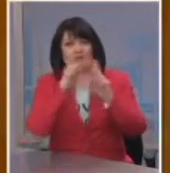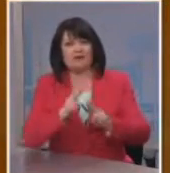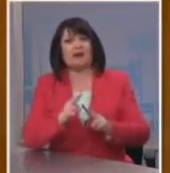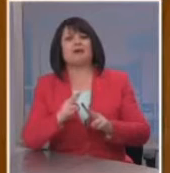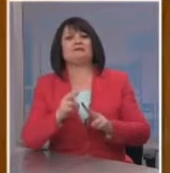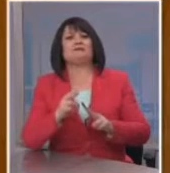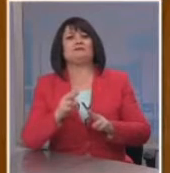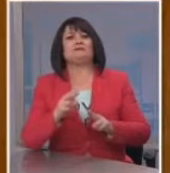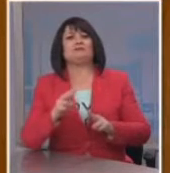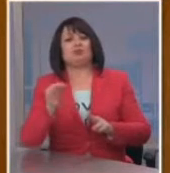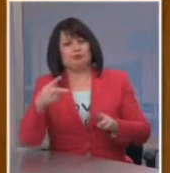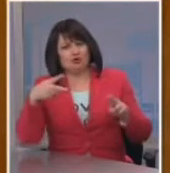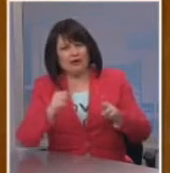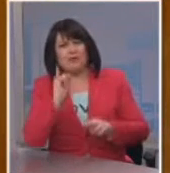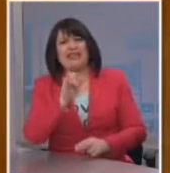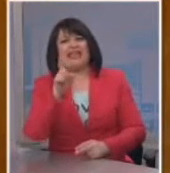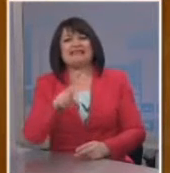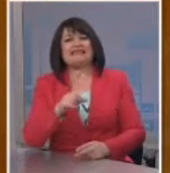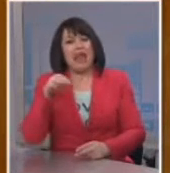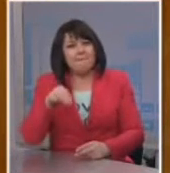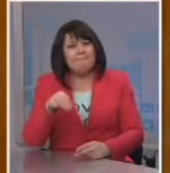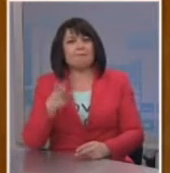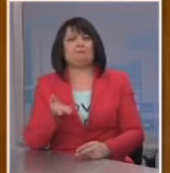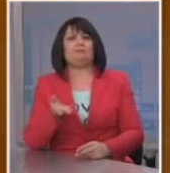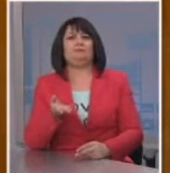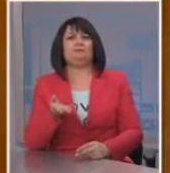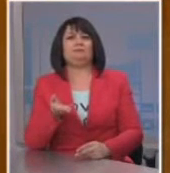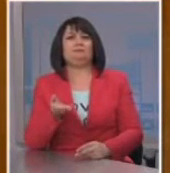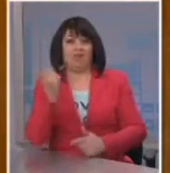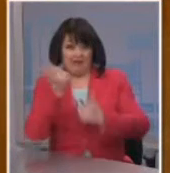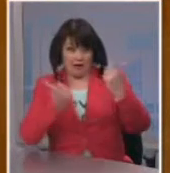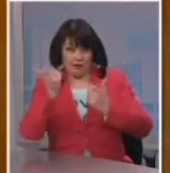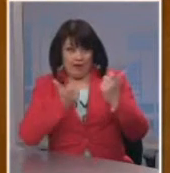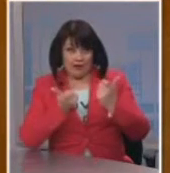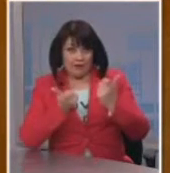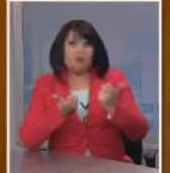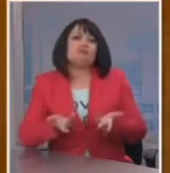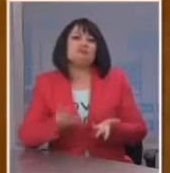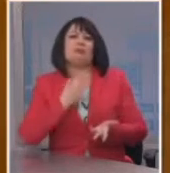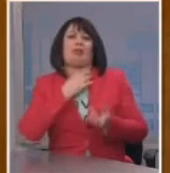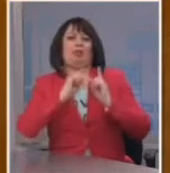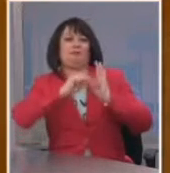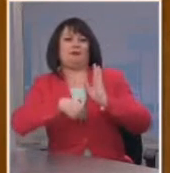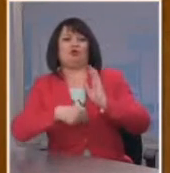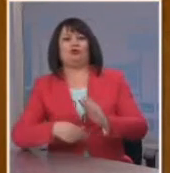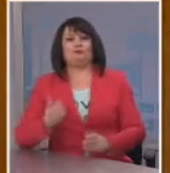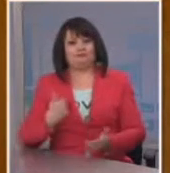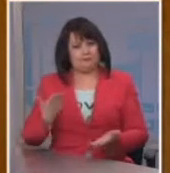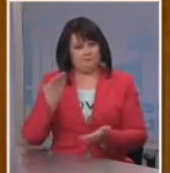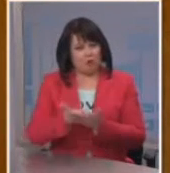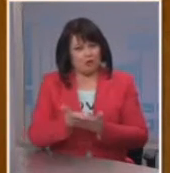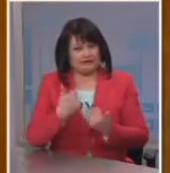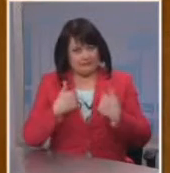μνημόνια? Διότι όταν δανειζόμαστε από θεσμούς θα έχουμε μνημόνια. Δεν συμφωνείτε με την πρόταση της κυβέρνησης να